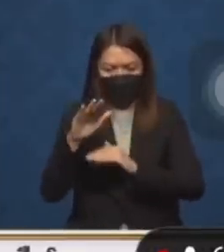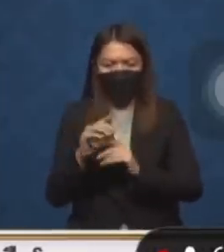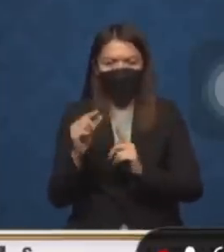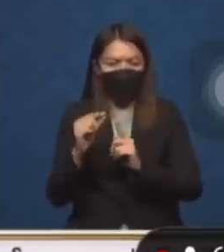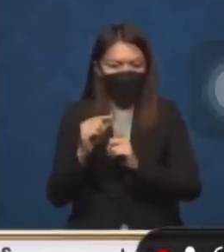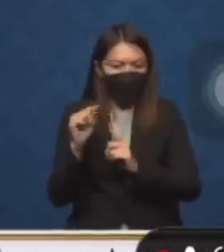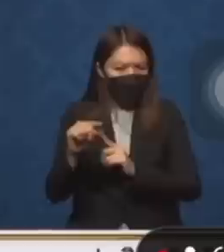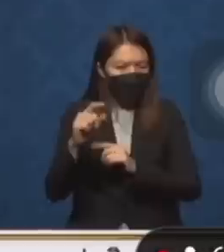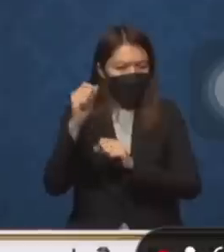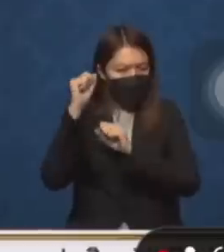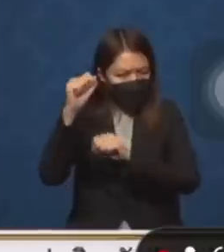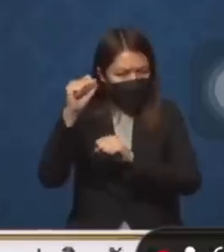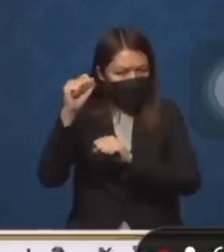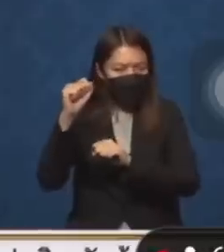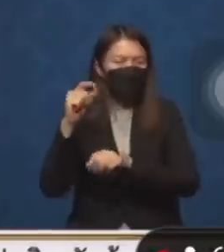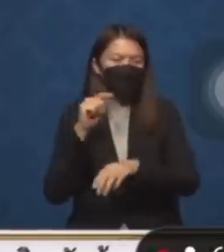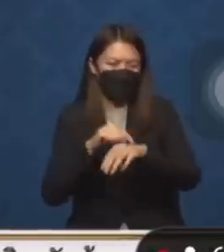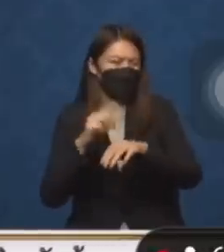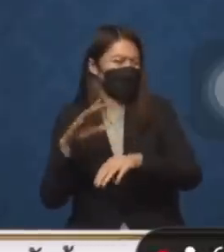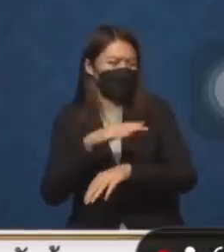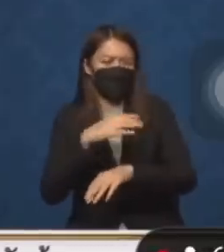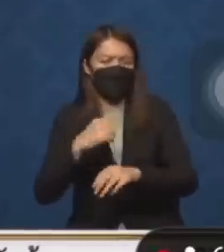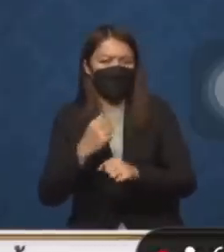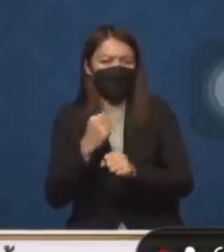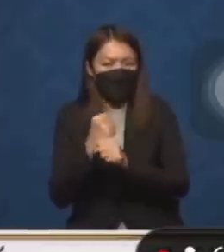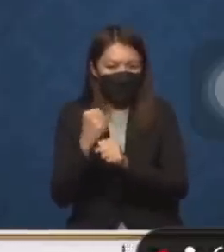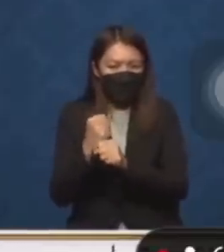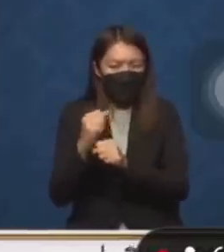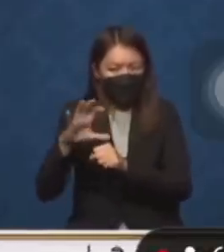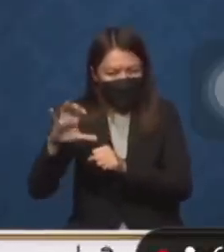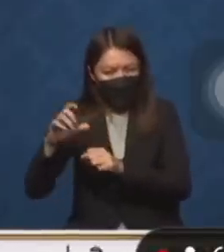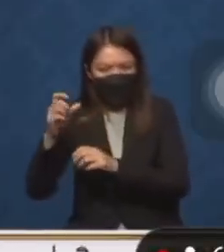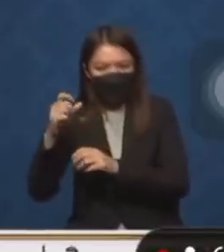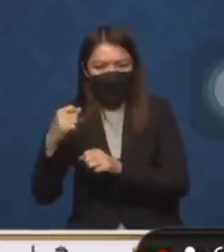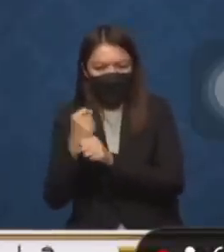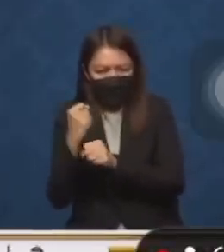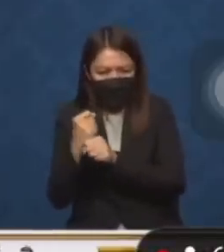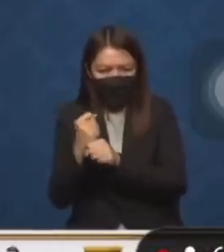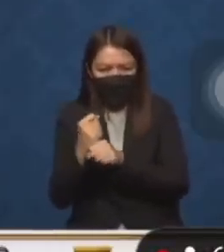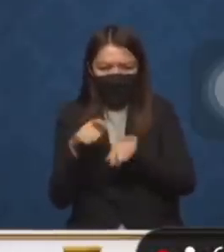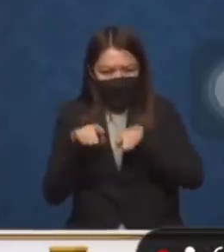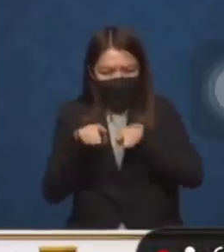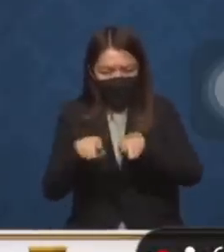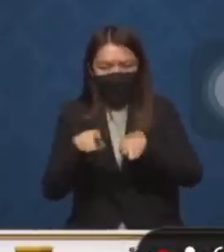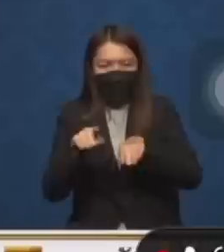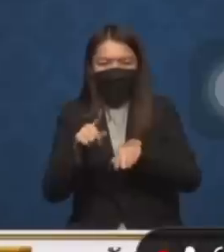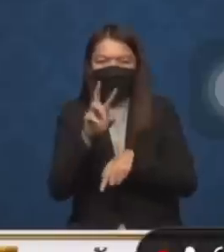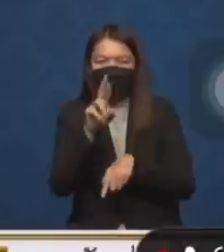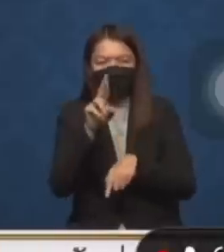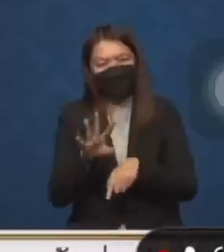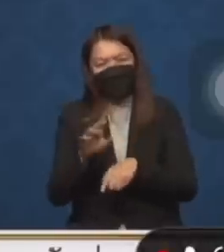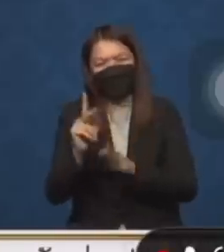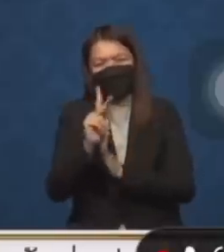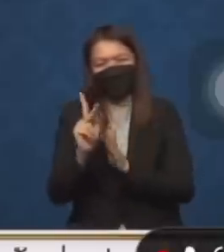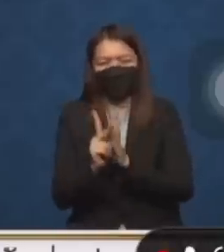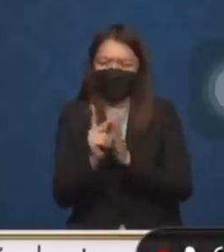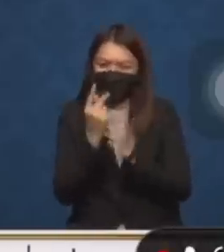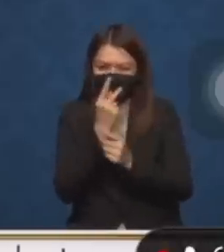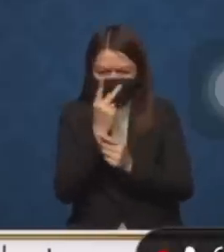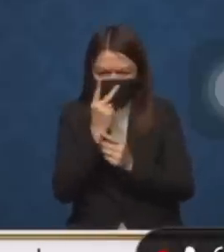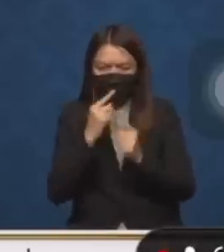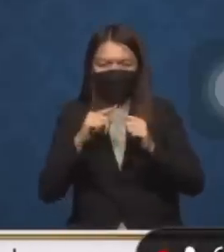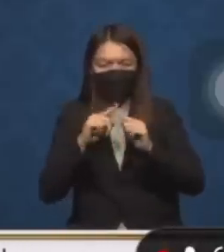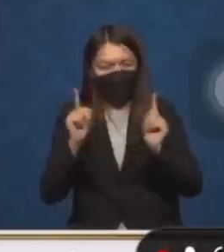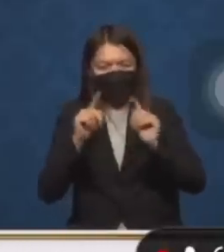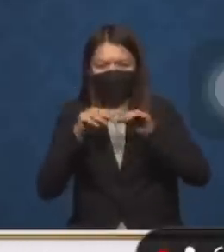ำสั่งของคณรประหารทบัคับใช้สร้อมกัไปคับครู่กันอ webนี่จงเประบบกฎหมายที่ไม่ปกติอย่แ่นอนครั